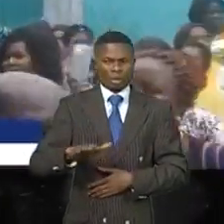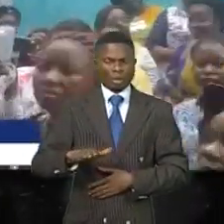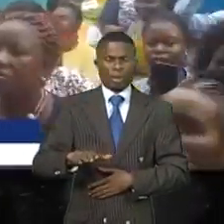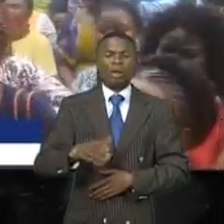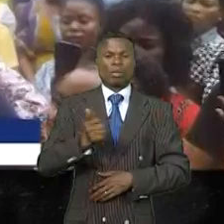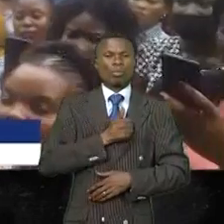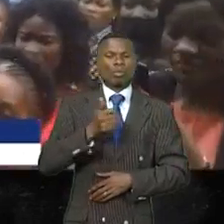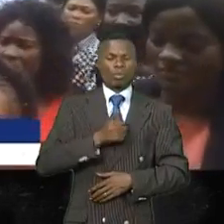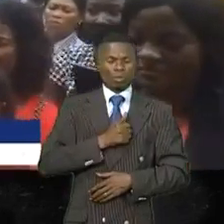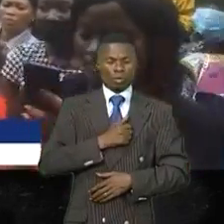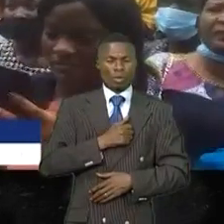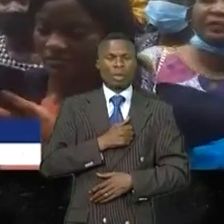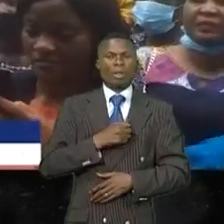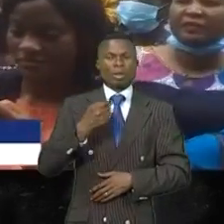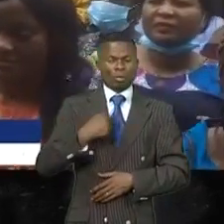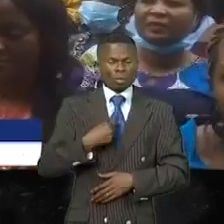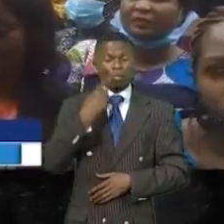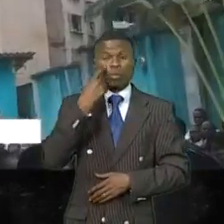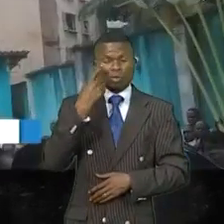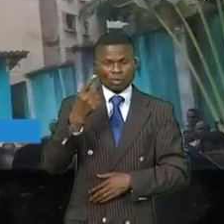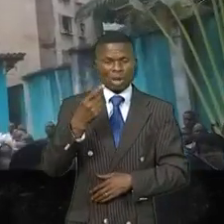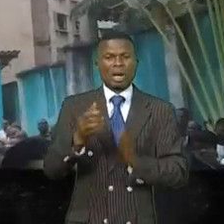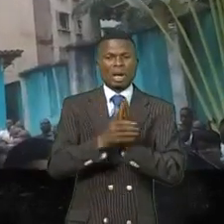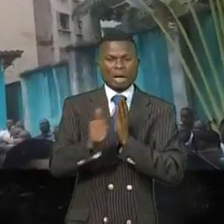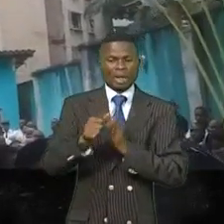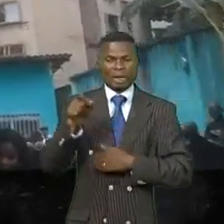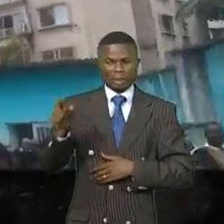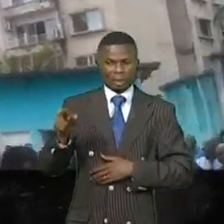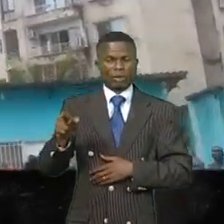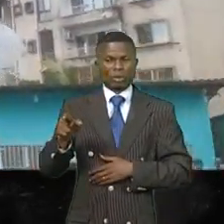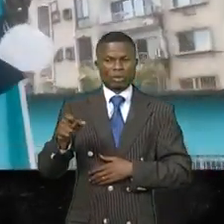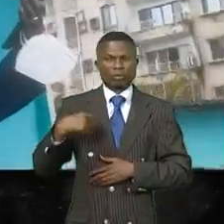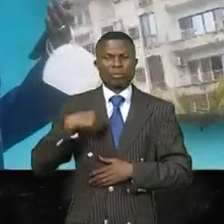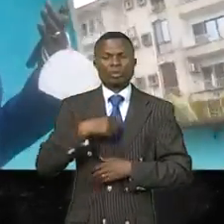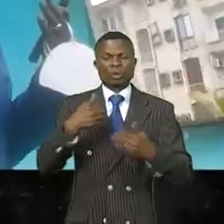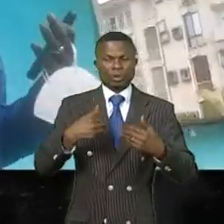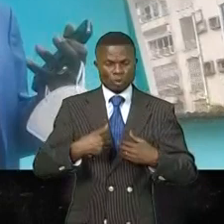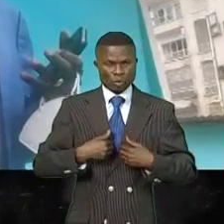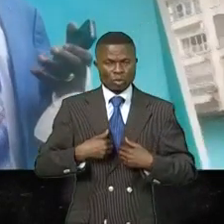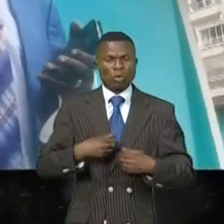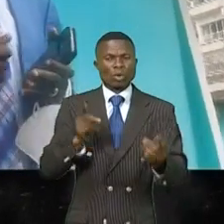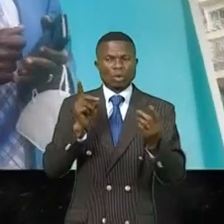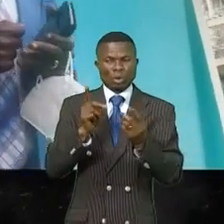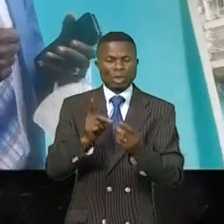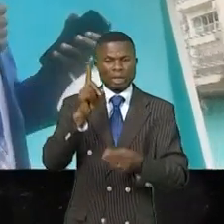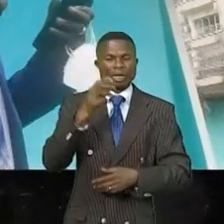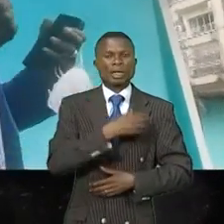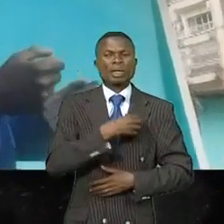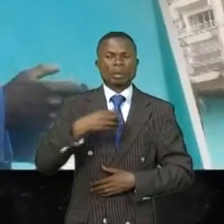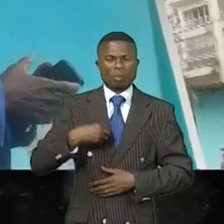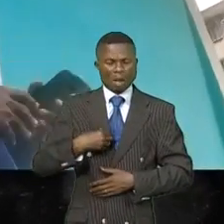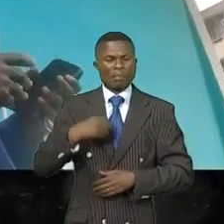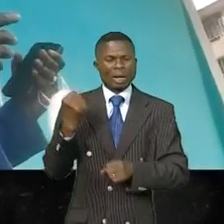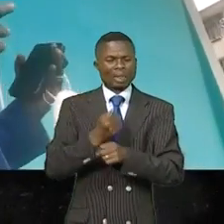Personnellement, moi j'ai suivi sa carrière. Nous avons donc fait face à une dame de